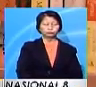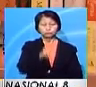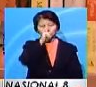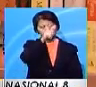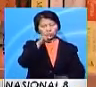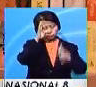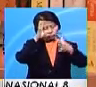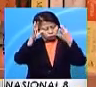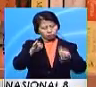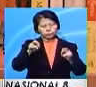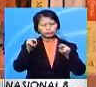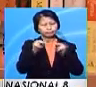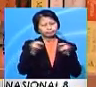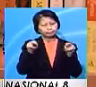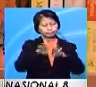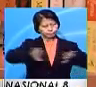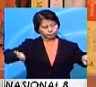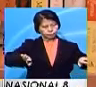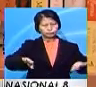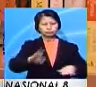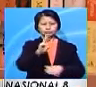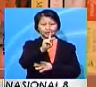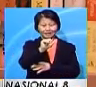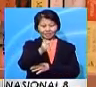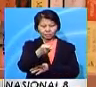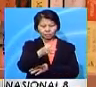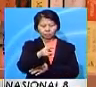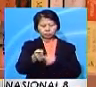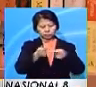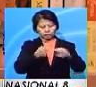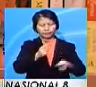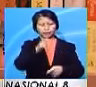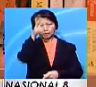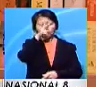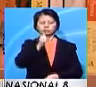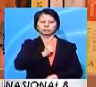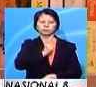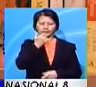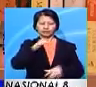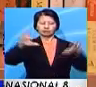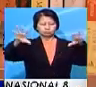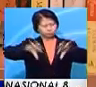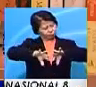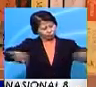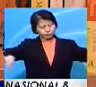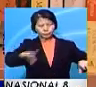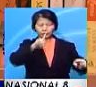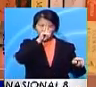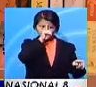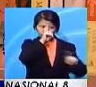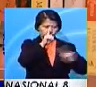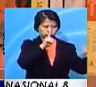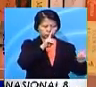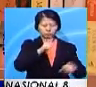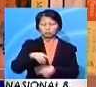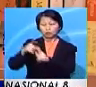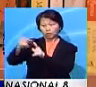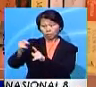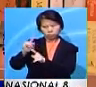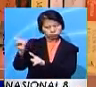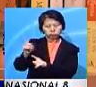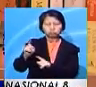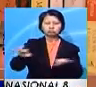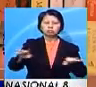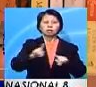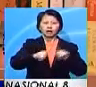secara neutral dibuat itu Kashmir ditadbir oleh kerajaan sendiri. Dan sebab itu India tidak akan membenarkannya.